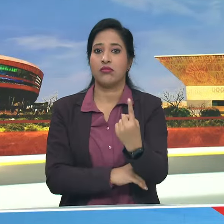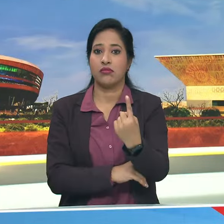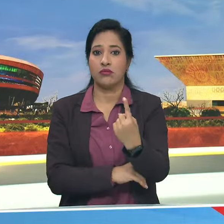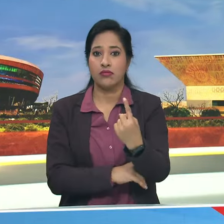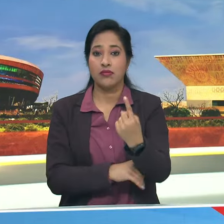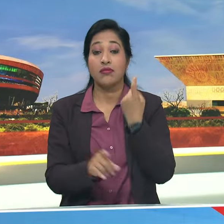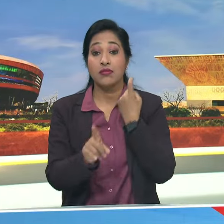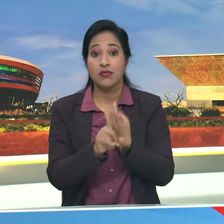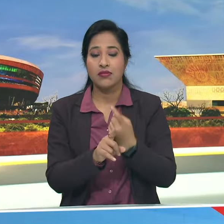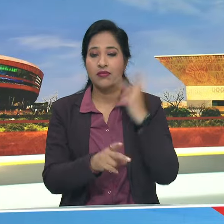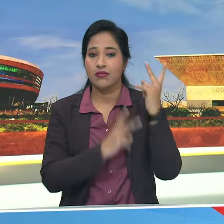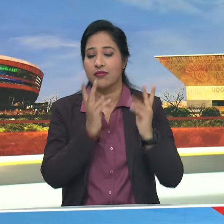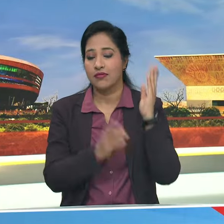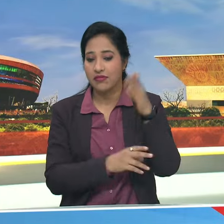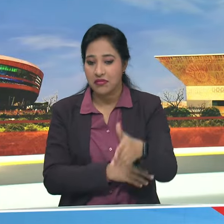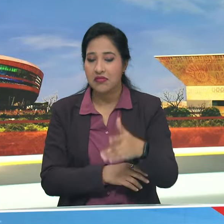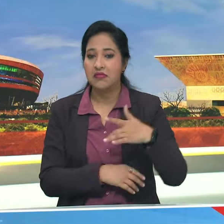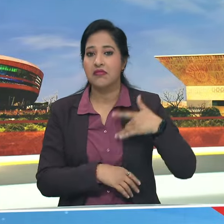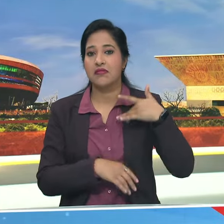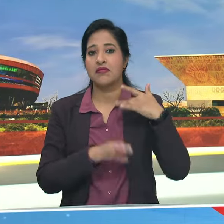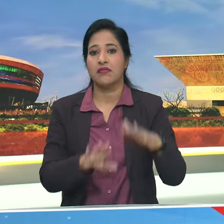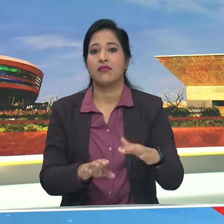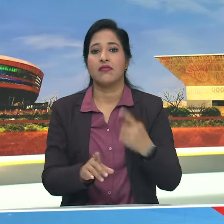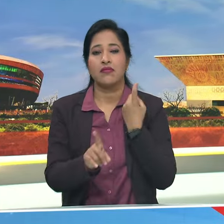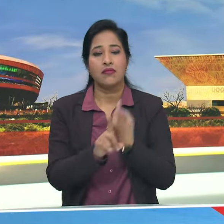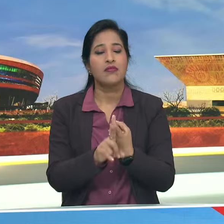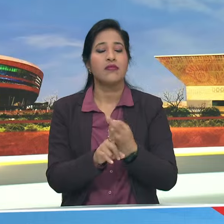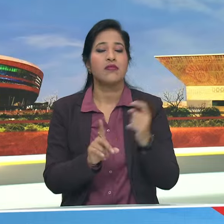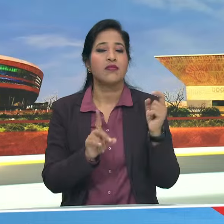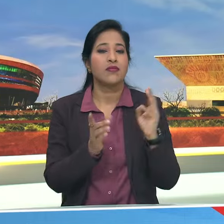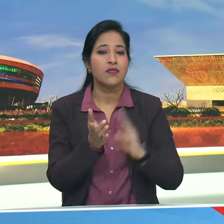काशी विश्वनाथ धाम में। कैमरा पर्सन मुरलीधर पांडे